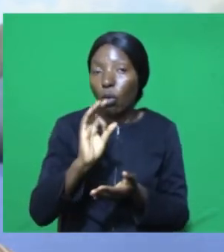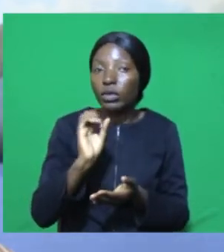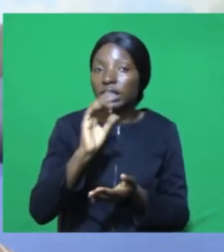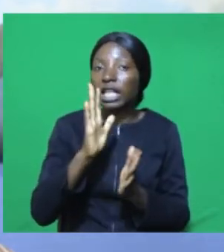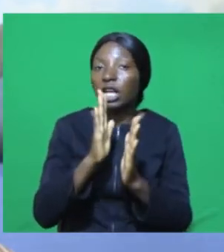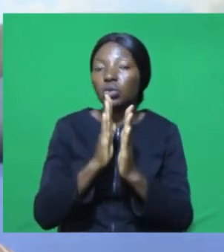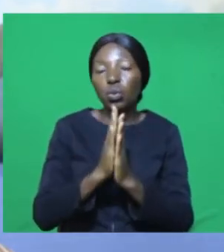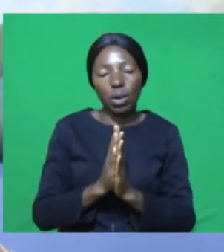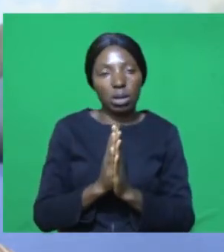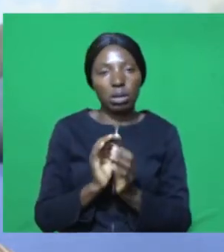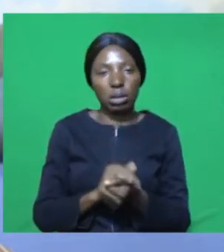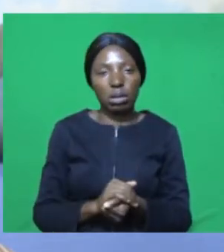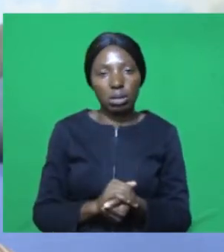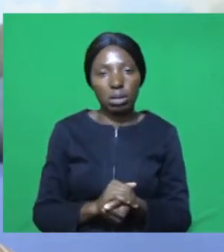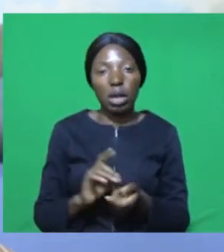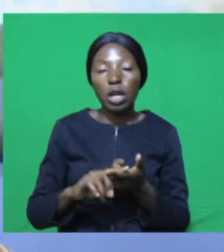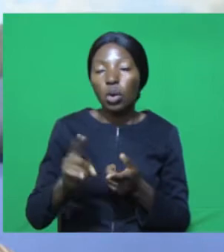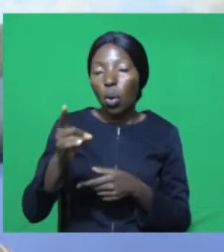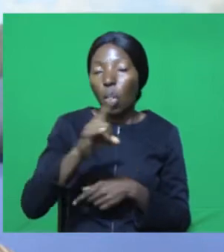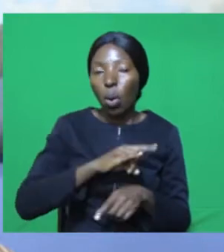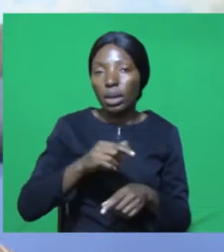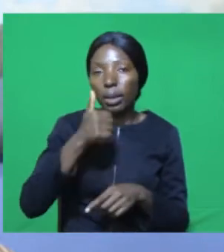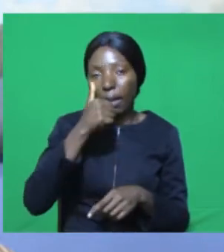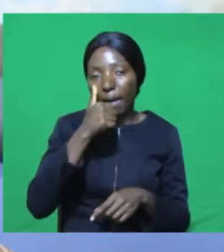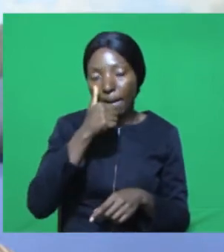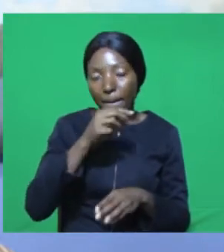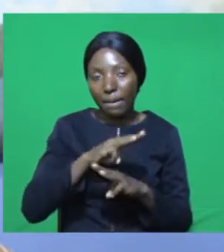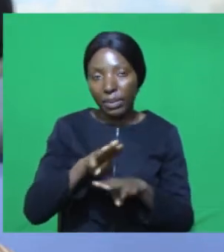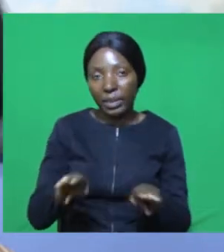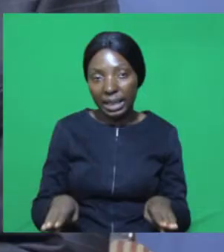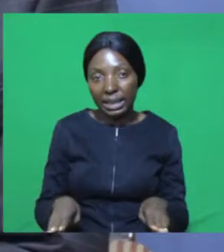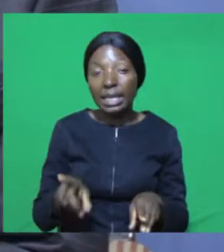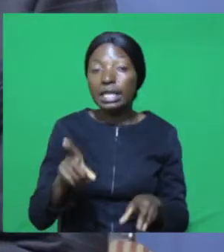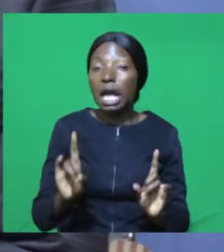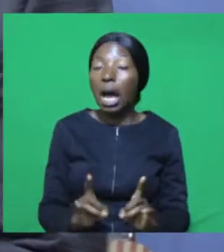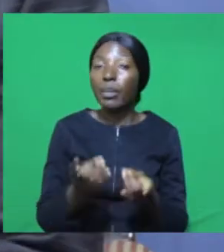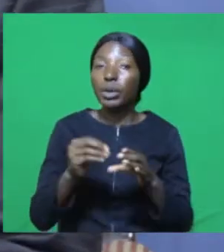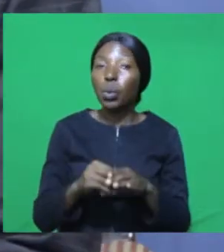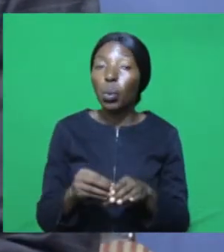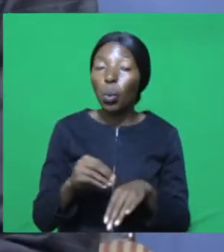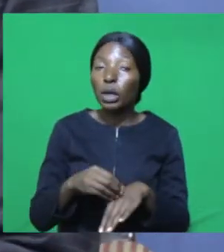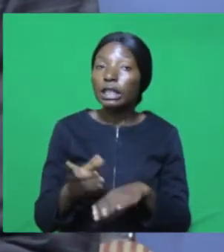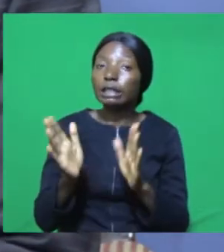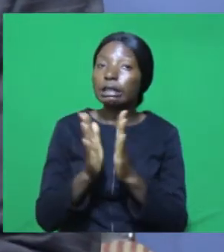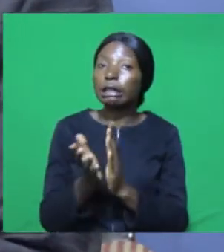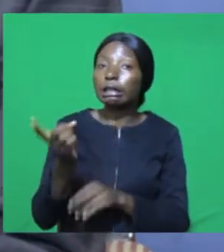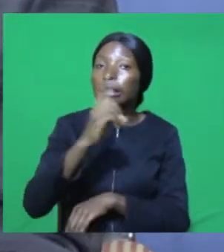kuchenesa nzvimbo tsvene. Zvaiitika musi wa 10 wemwedzi wechi7 pane rimwe nerimwe. Brian's Day of